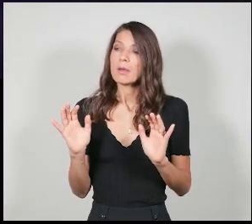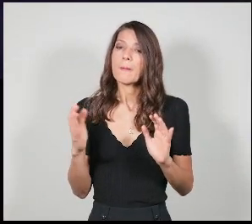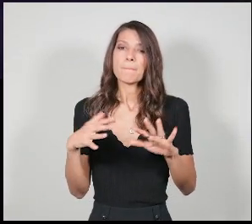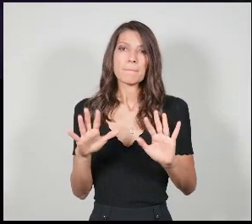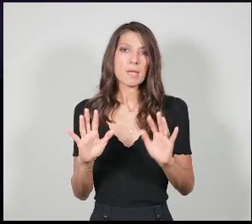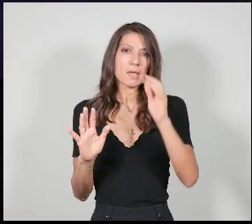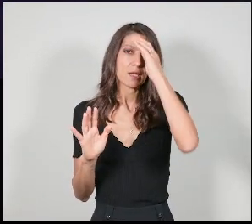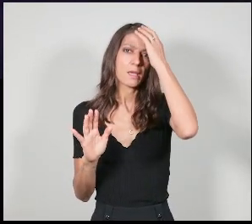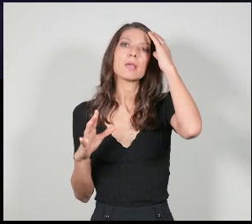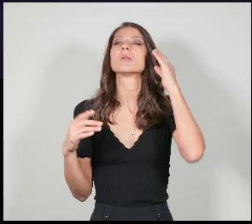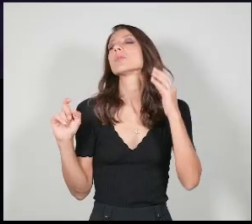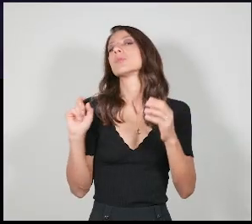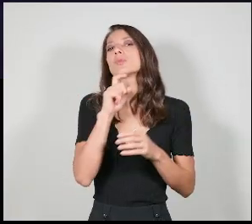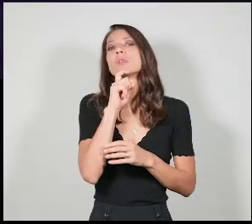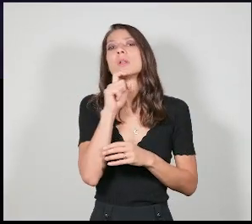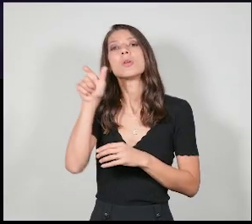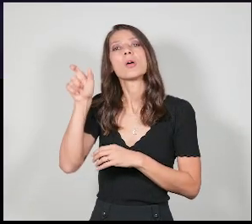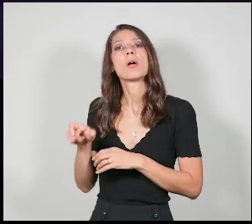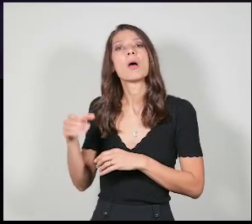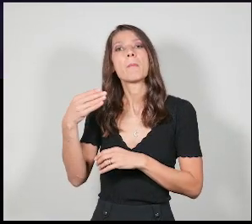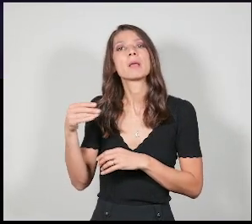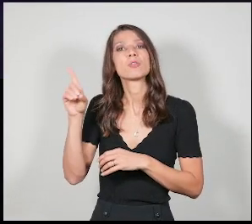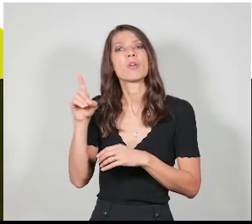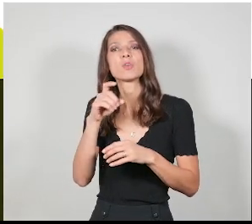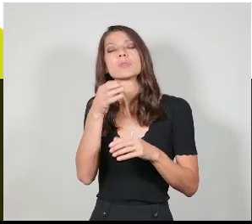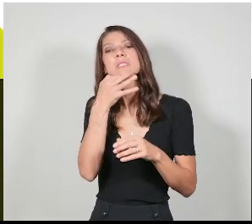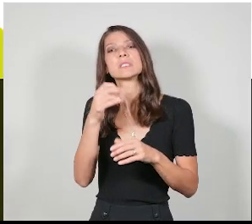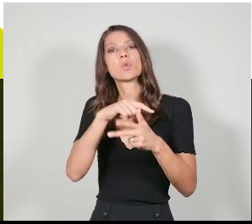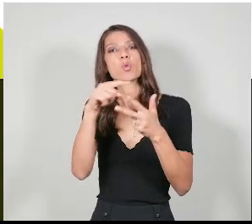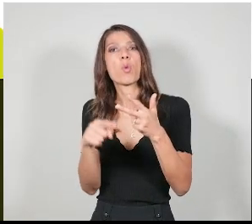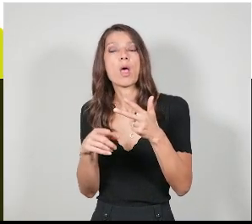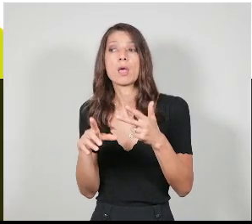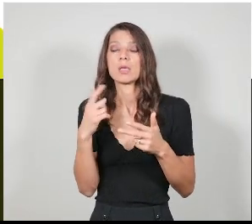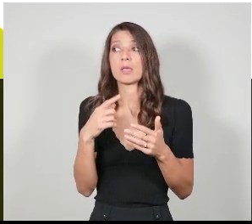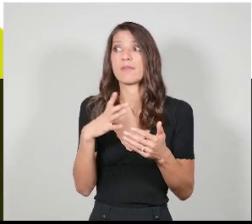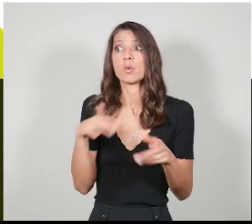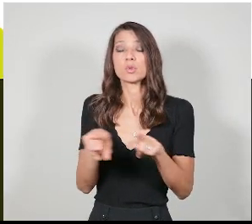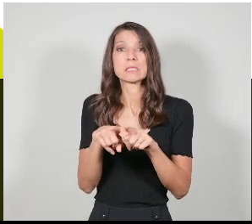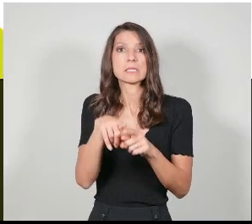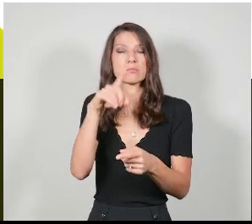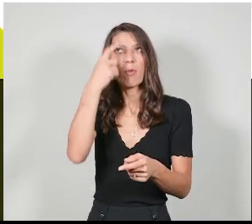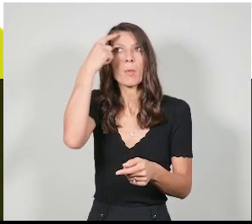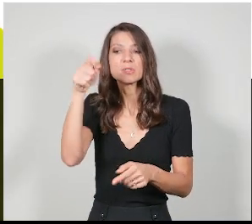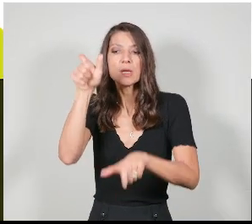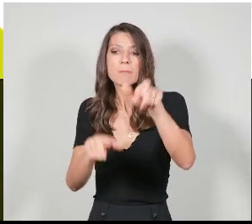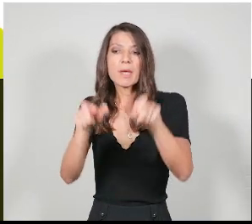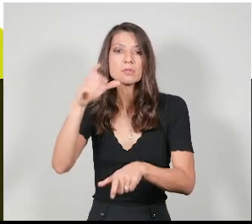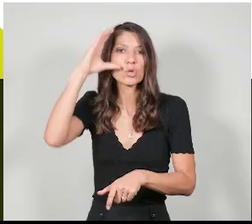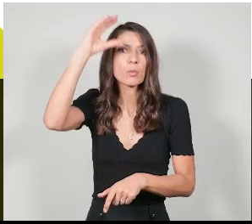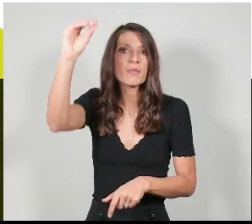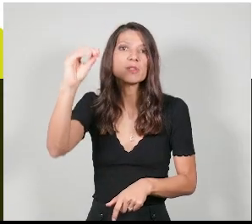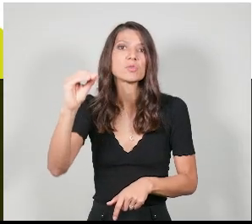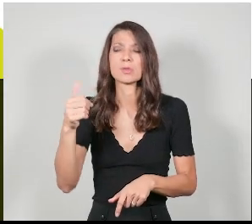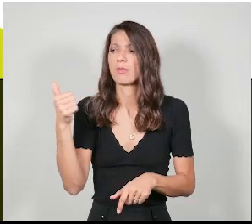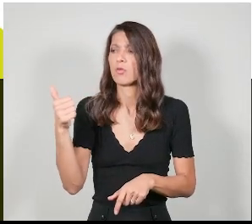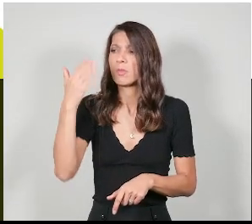tout à l'heure. Il disait, Malick Le Ballon, qu'il y avait un enjeu au niveau des professionnels aussi. Alors ça, vous accompagnez ça, vous publiez les